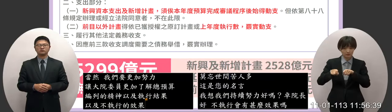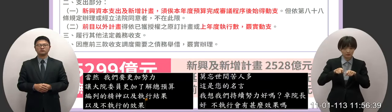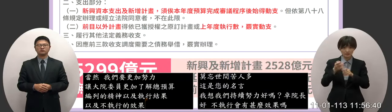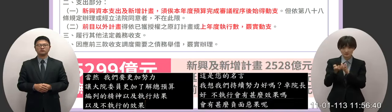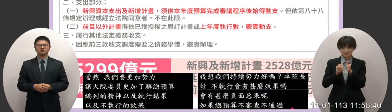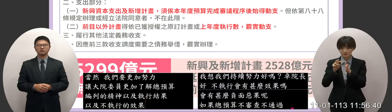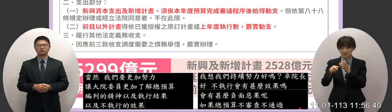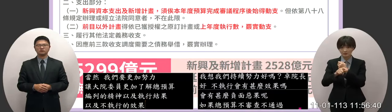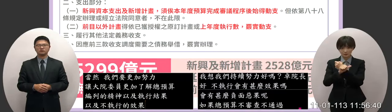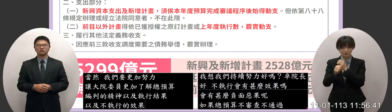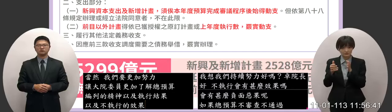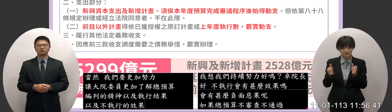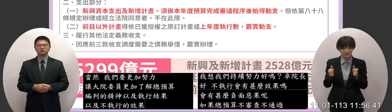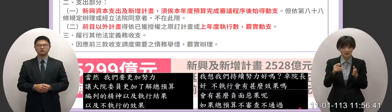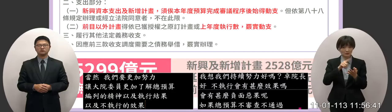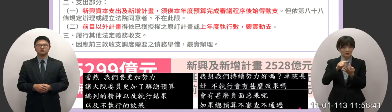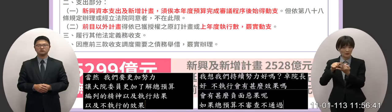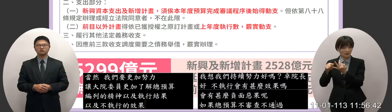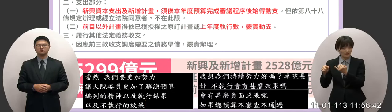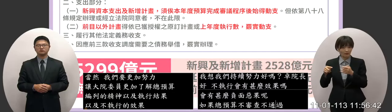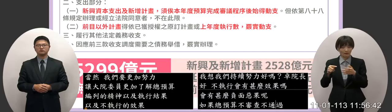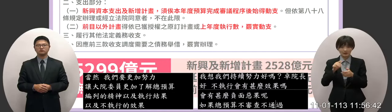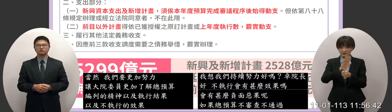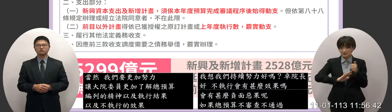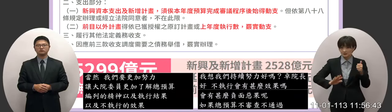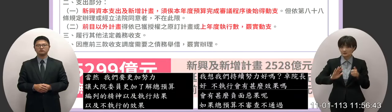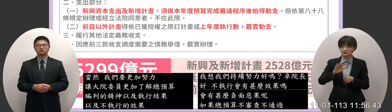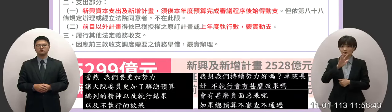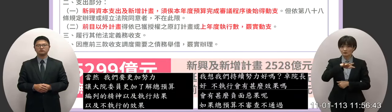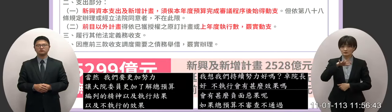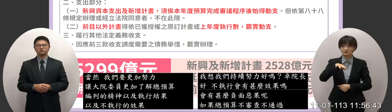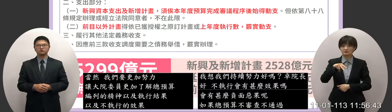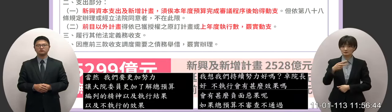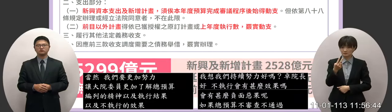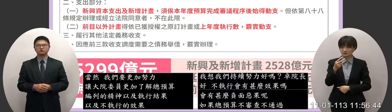瞻五期，总共影响了